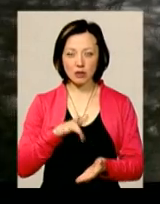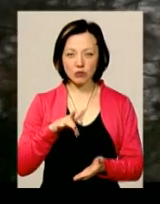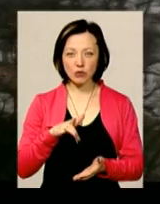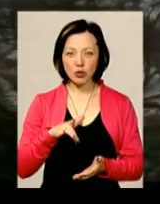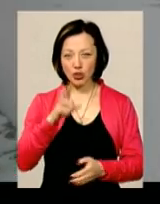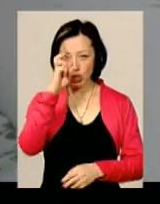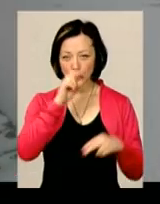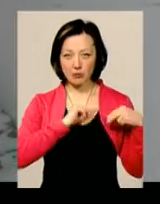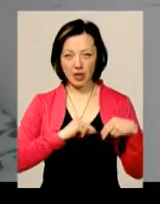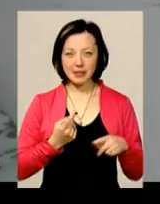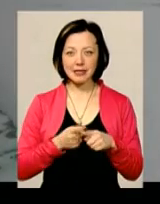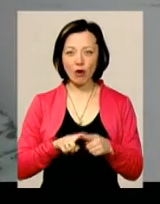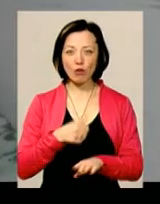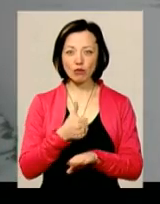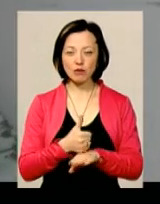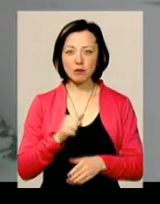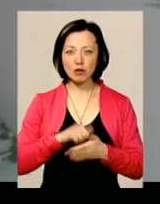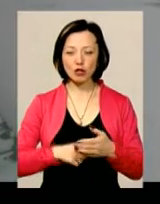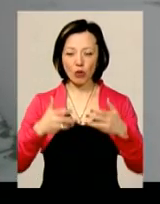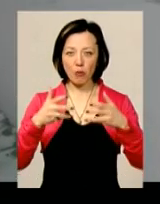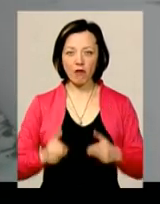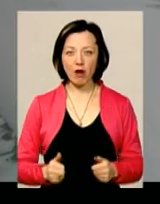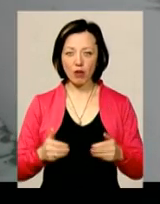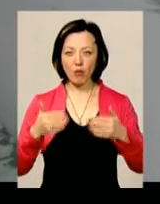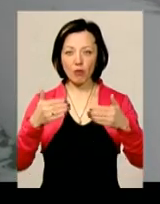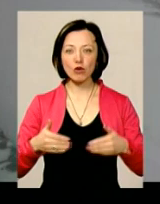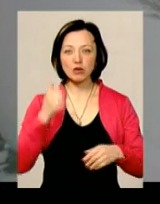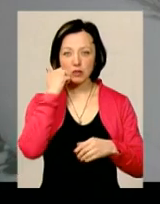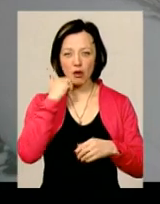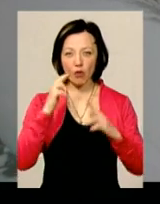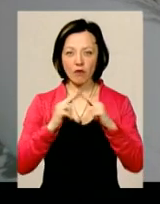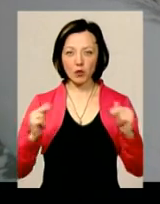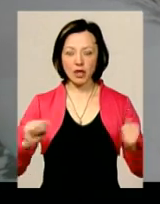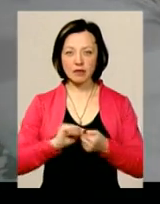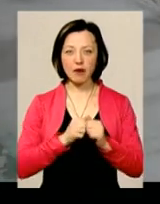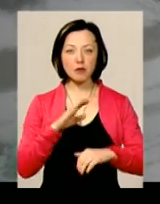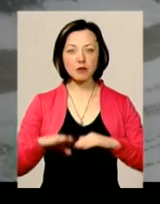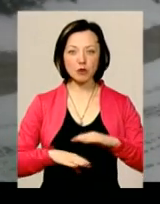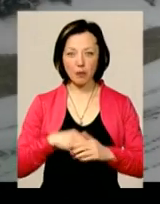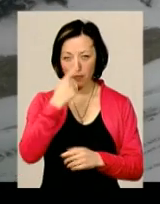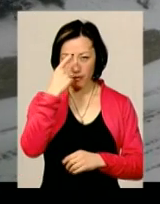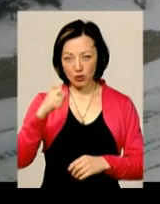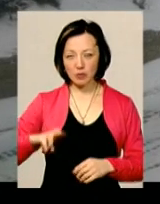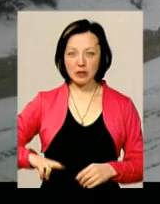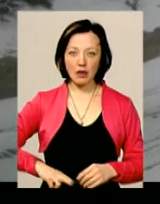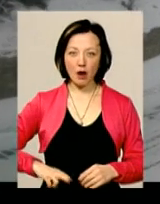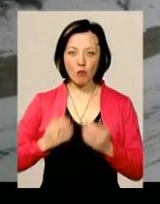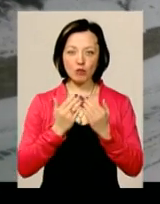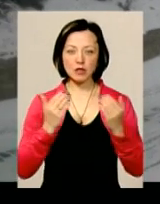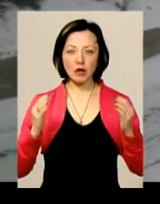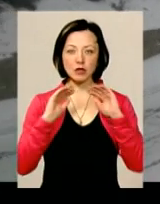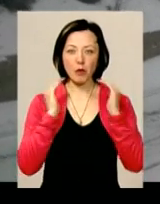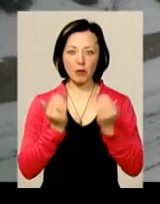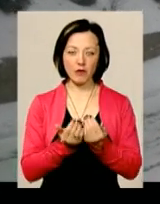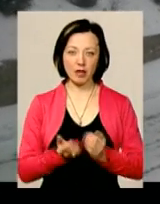Держпраці, такі основні причини обвалу муру старої фортеці у Кам'янці-Подільському. Про це повідомив директор історичного музею-заповідника